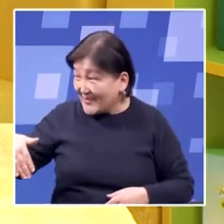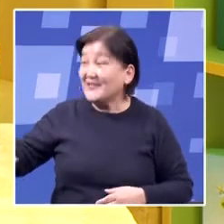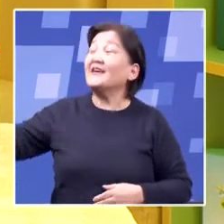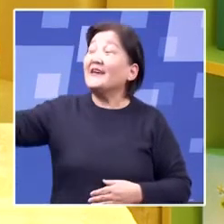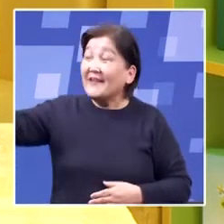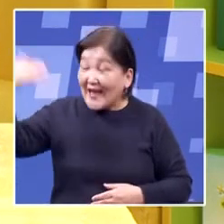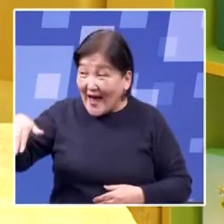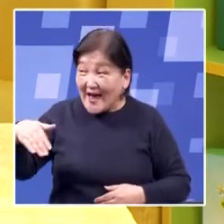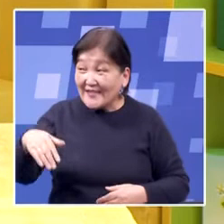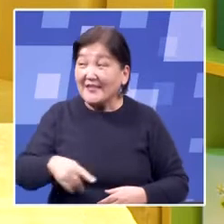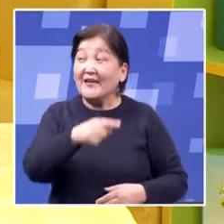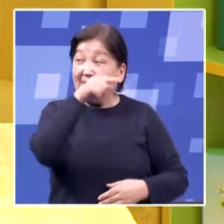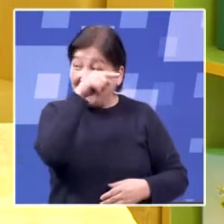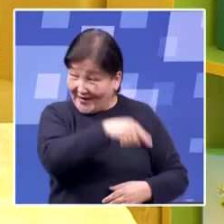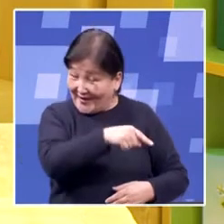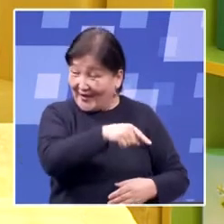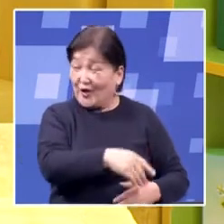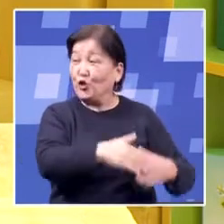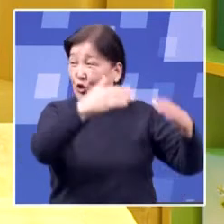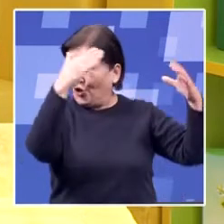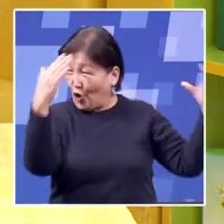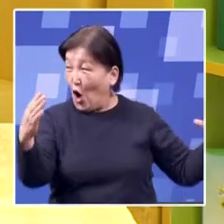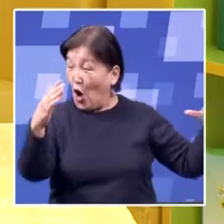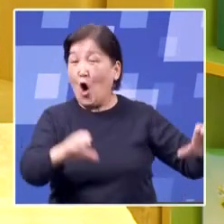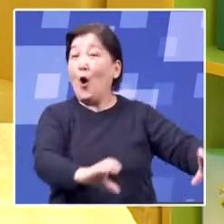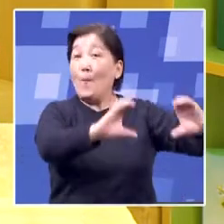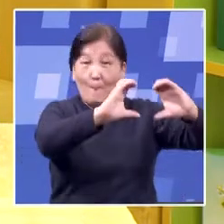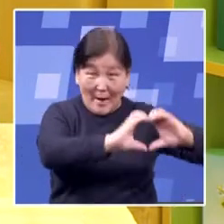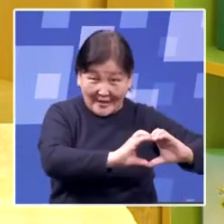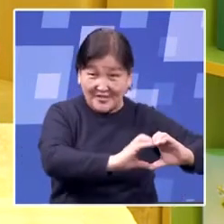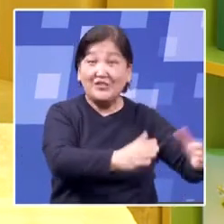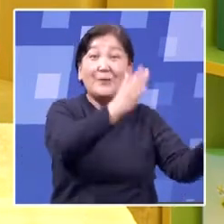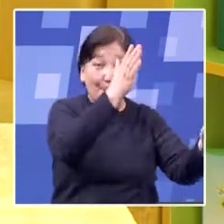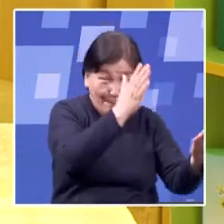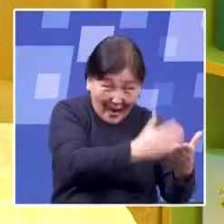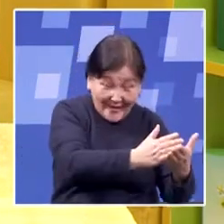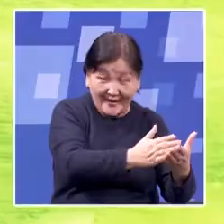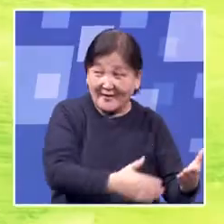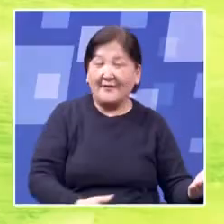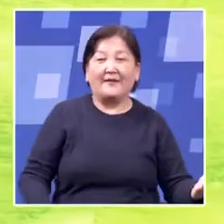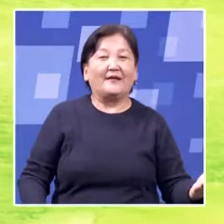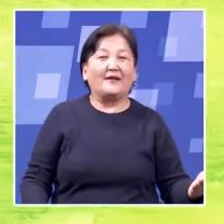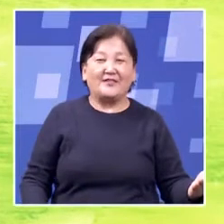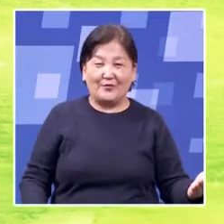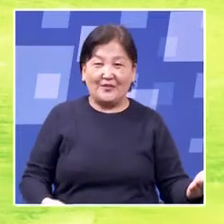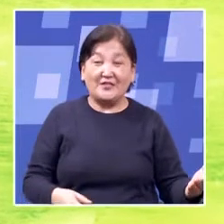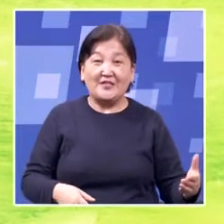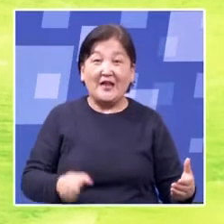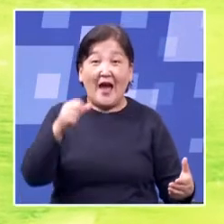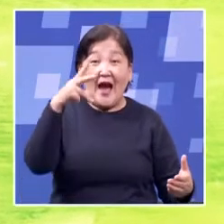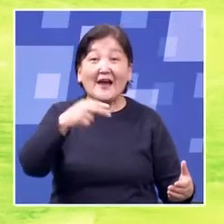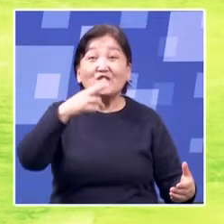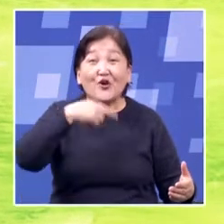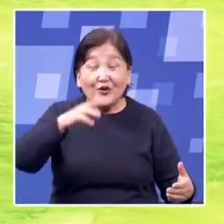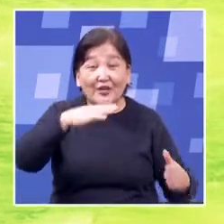Аж охноо, наашир, наашир, энд том манжин байна.